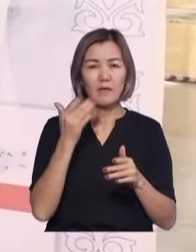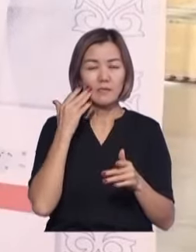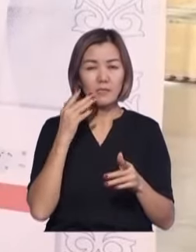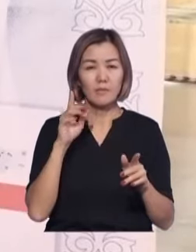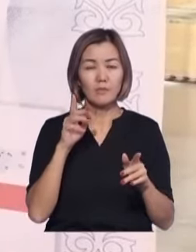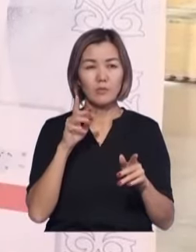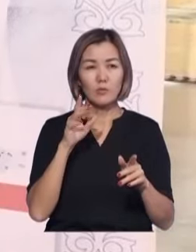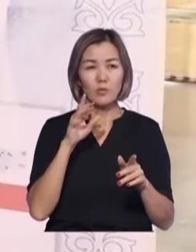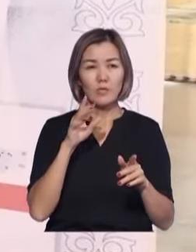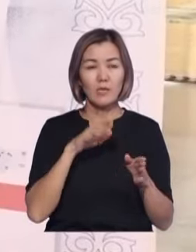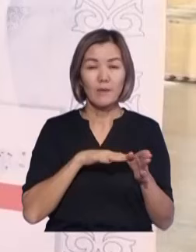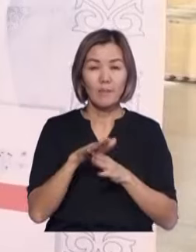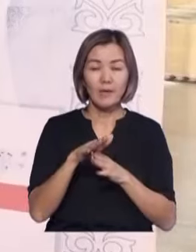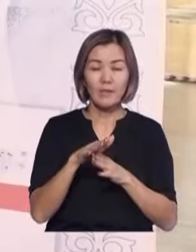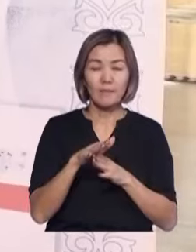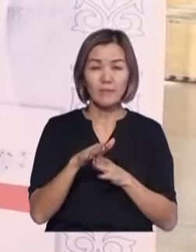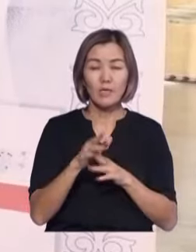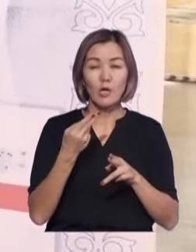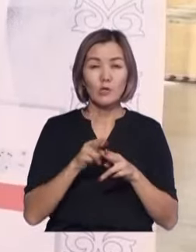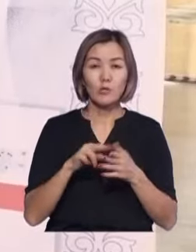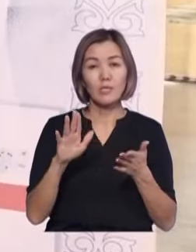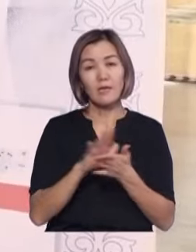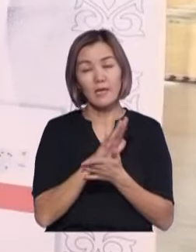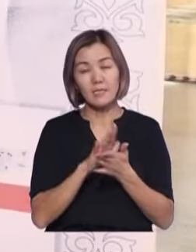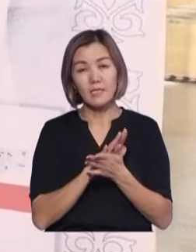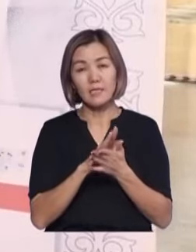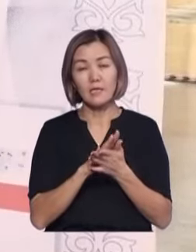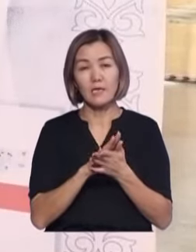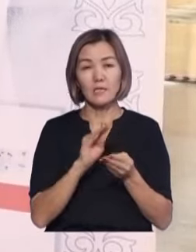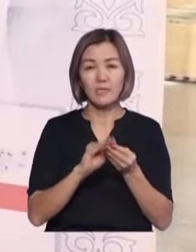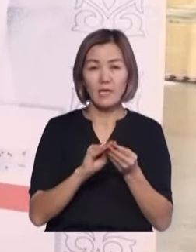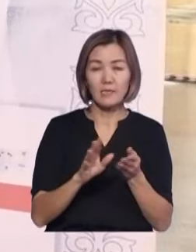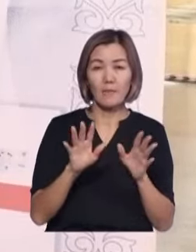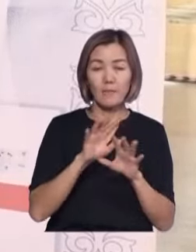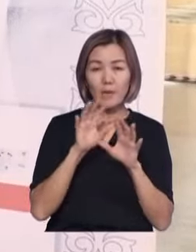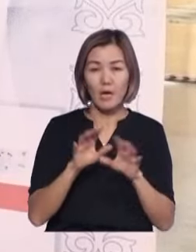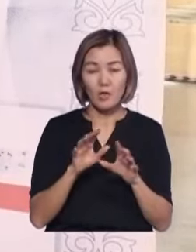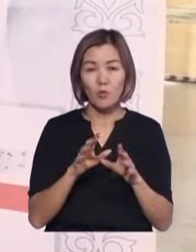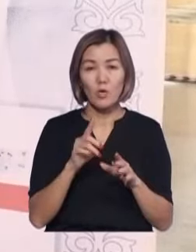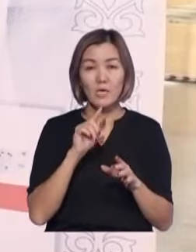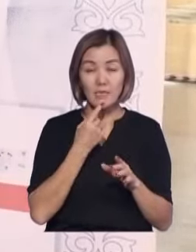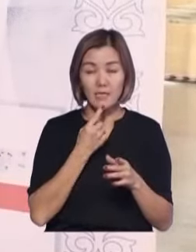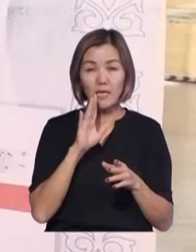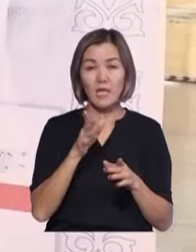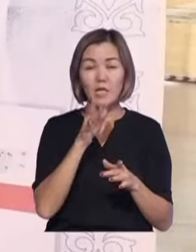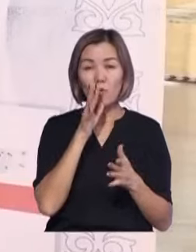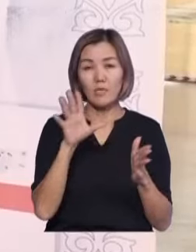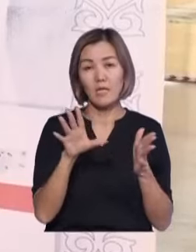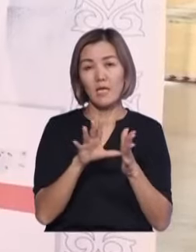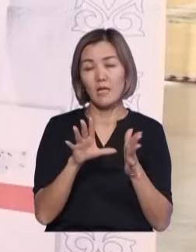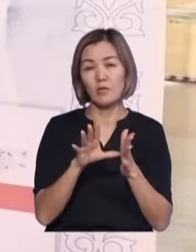бейімделу үстінде жүреміз. Сондықтан басылым ретінде бақтағы орнымызды сақтап қалу оңай емес. Десе де алдағы уақытта